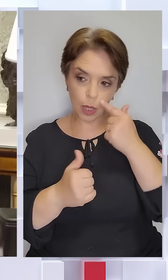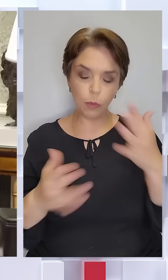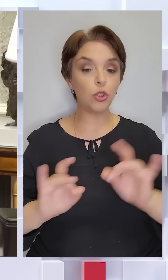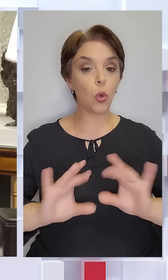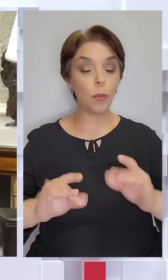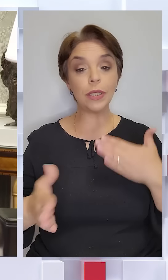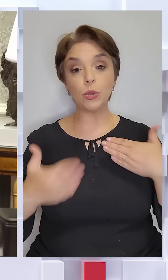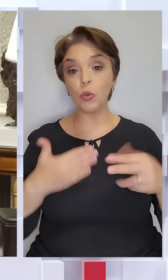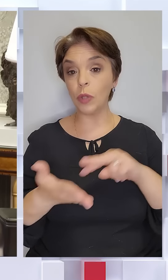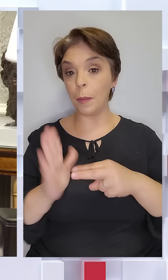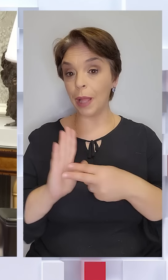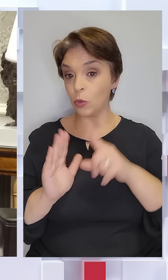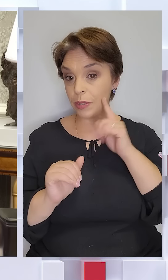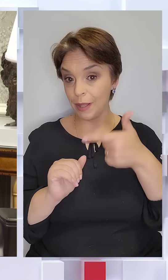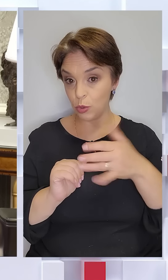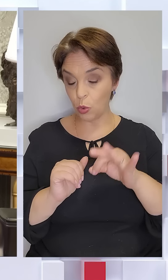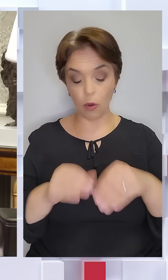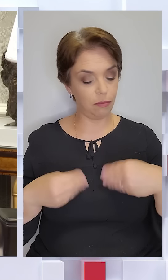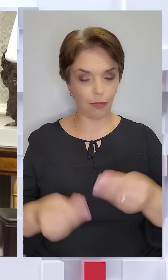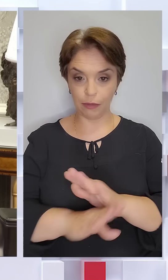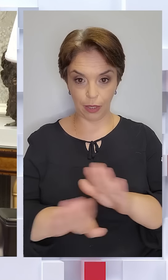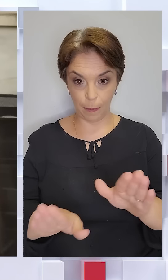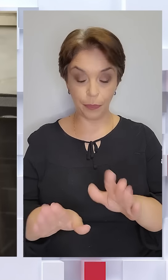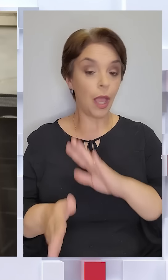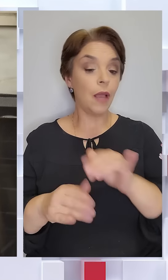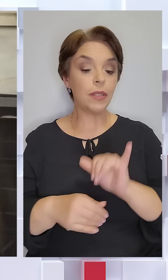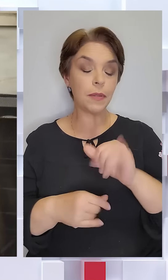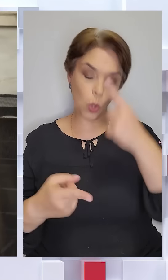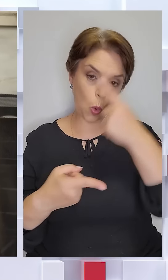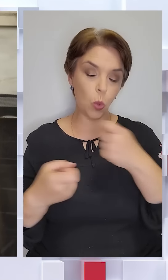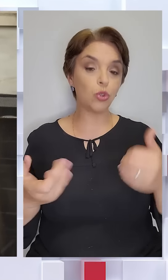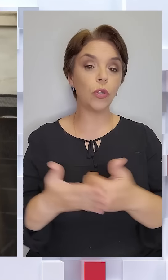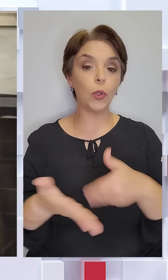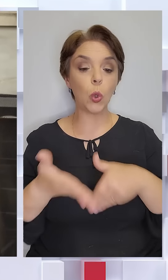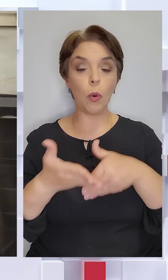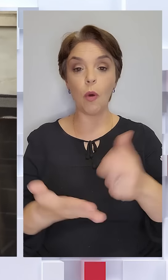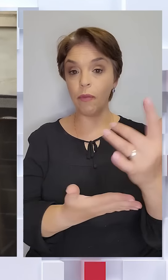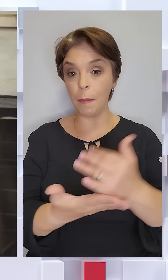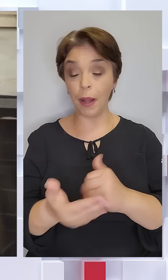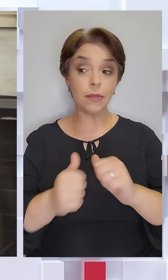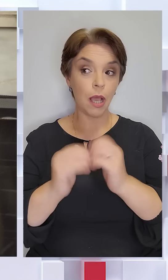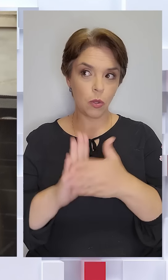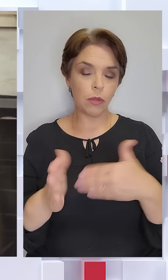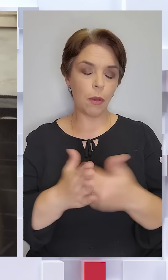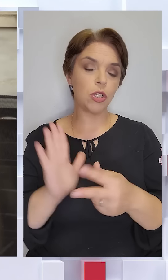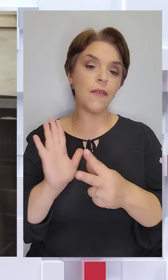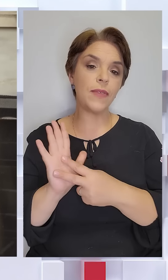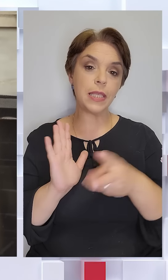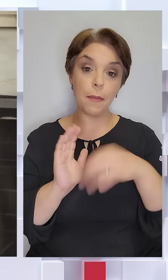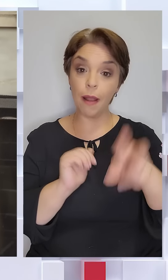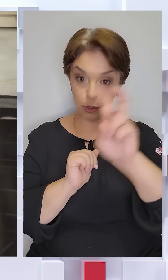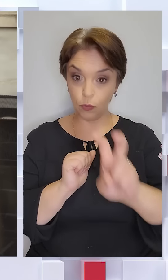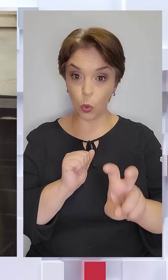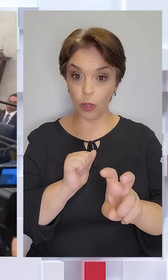публічних коментарів стосовно плану Зеленського не дає. Під візит оголошують новий допомоговий пакет загалом на майже 8